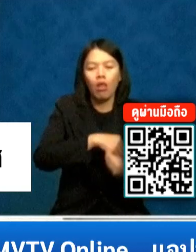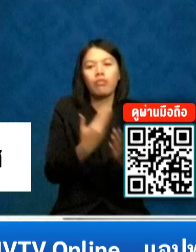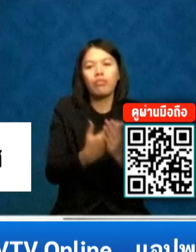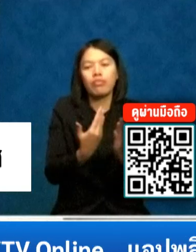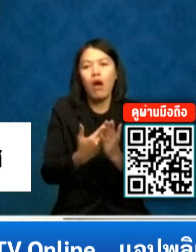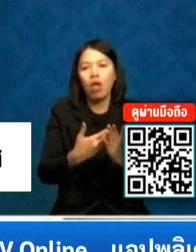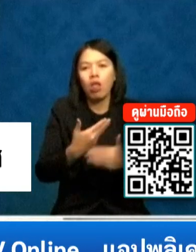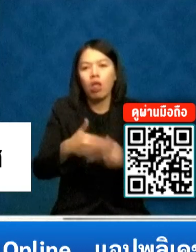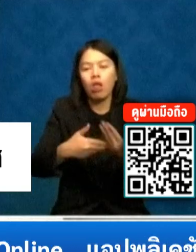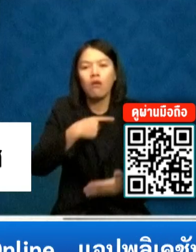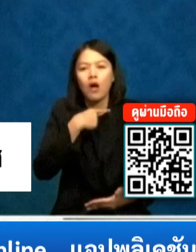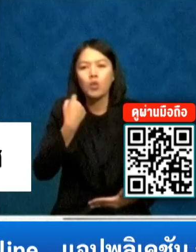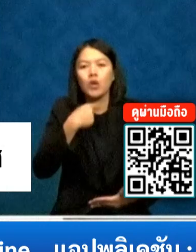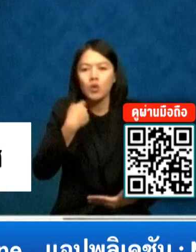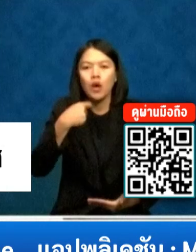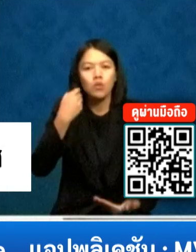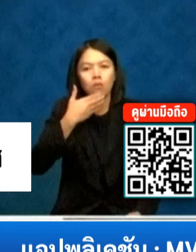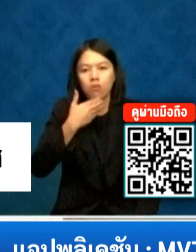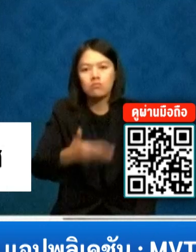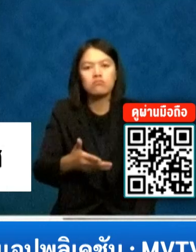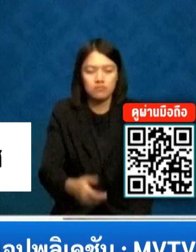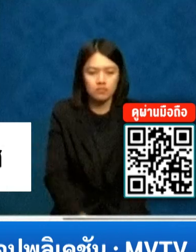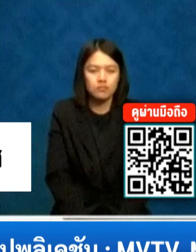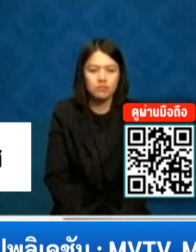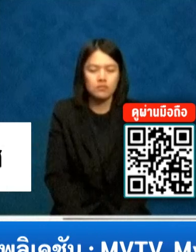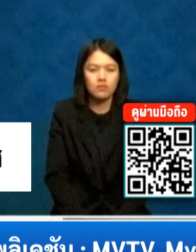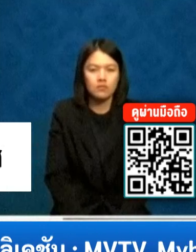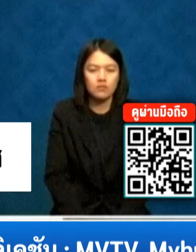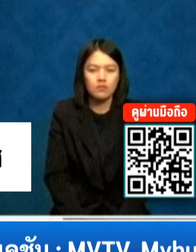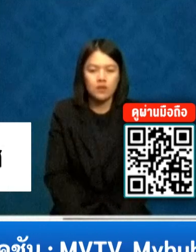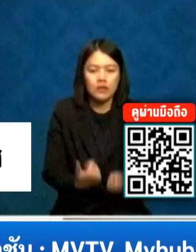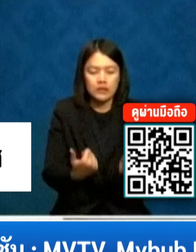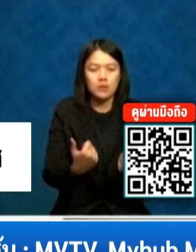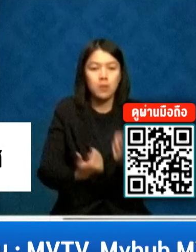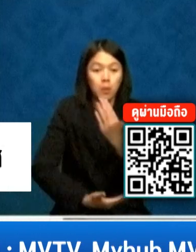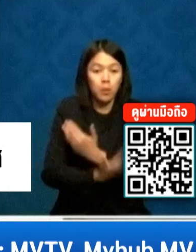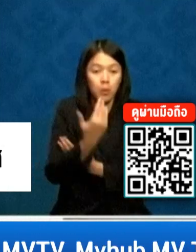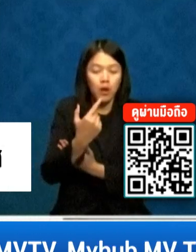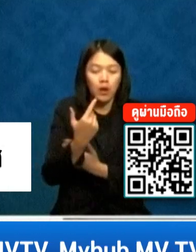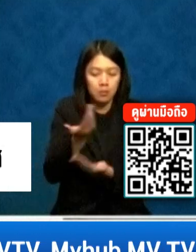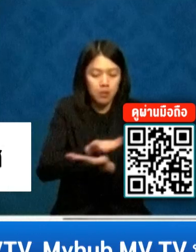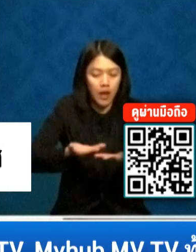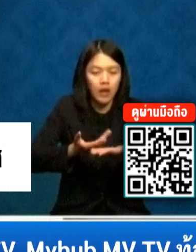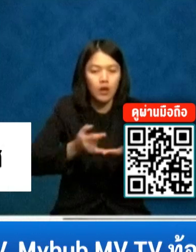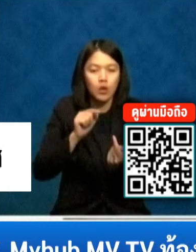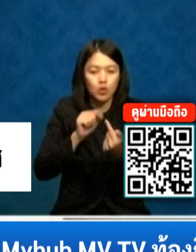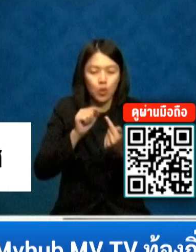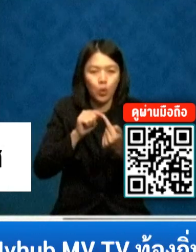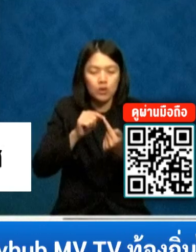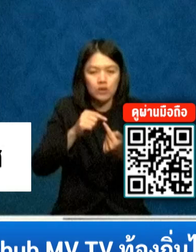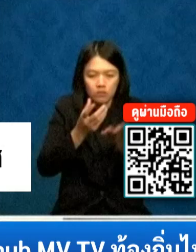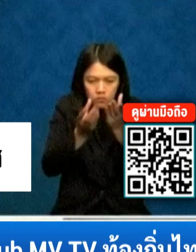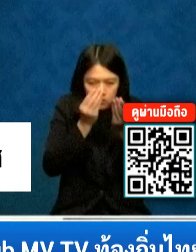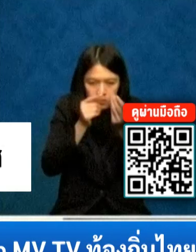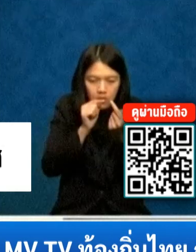าดดุลมาโดยตลอดซึ่งเป็นเรื่องที่น่าเสียดายมากจากการที่ผมได้มีโอกาสได้พิจารณาศึกษานะครับก็พบว่